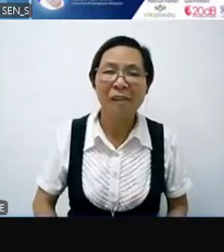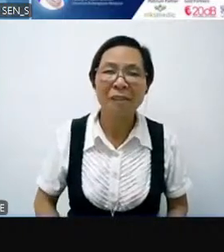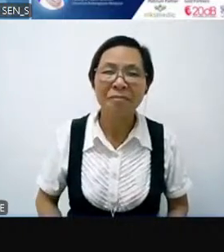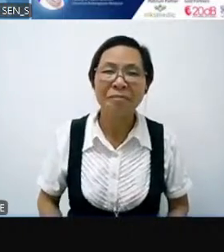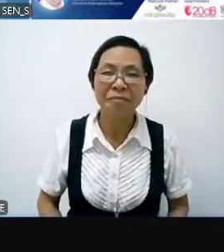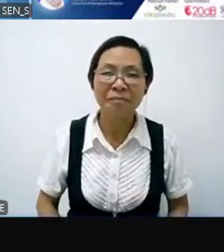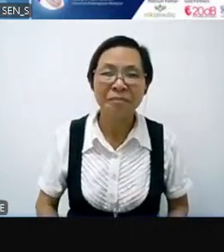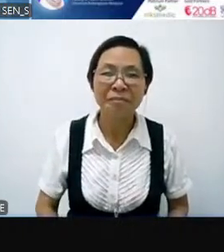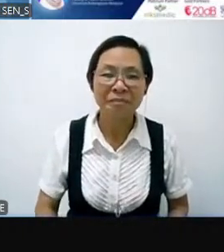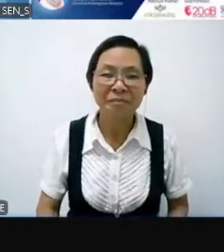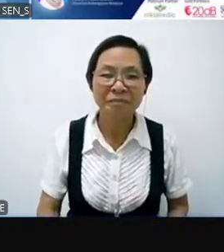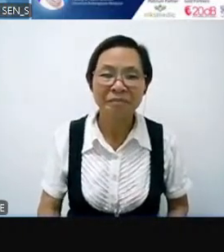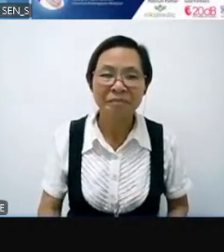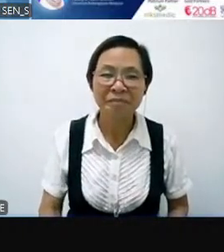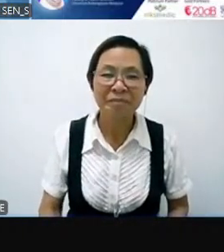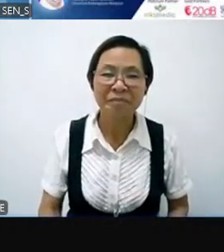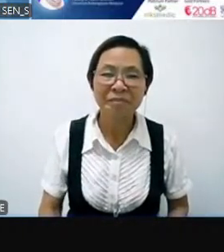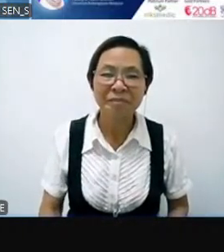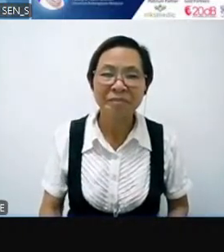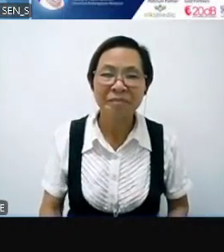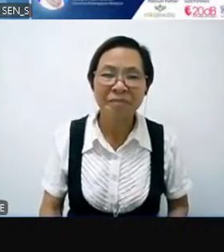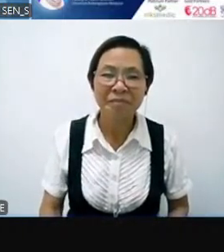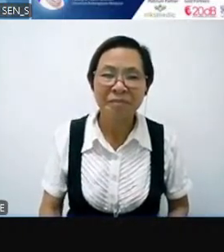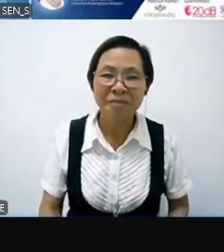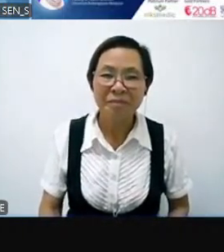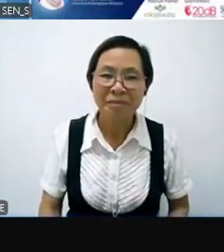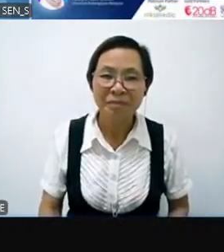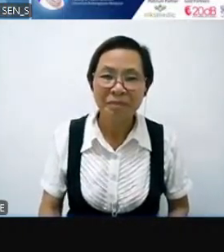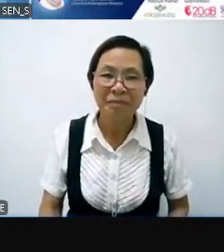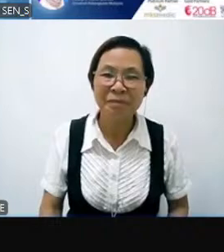Jangan bimbang, kami ada jalan penyelesaiannya.